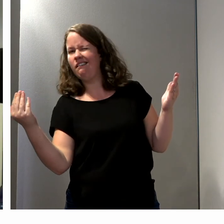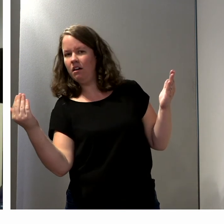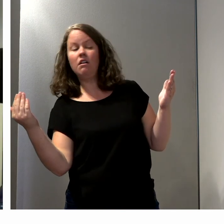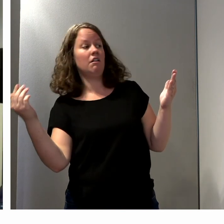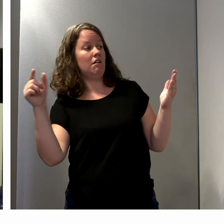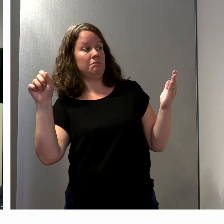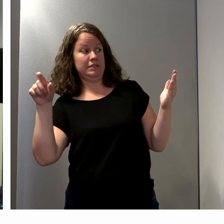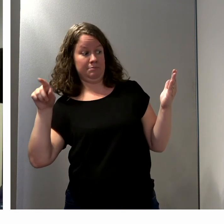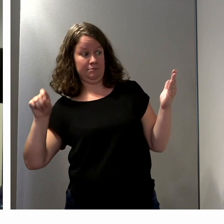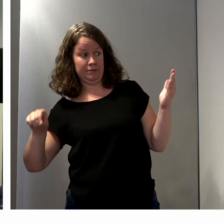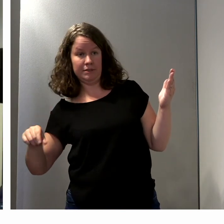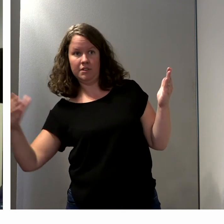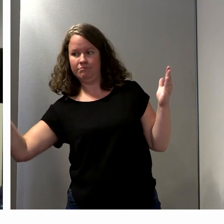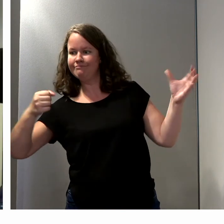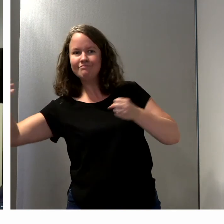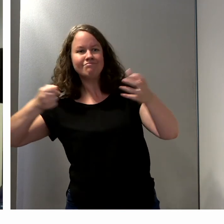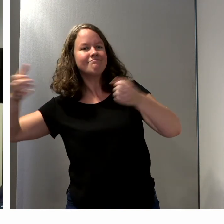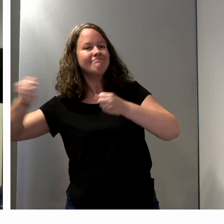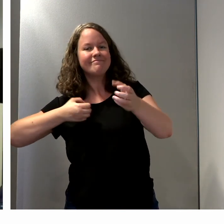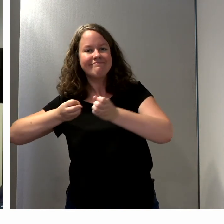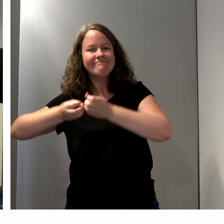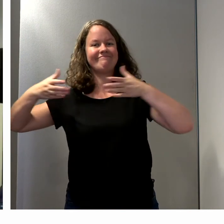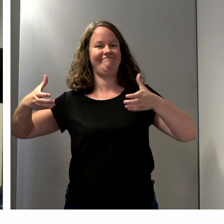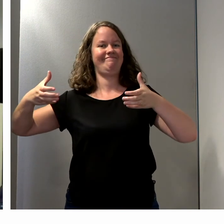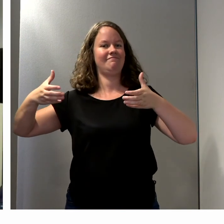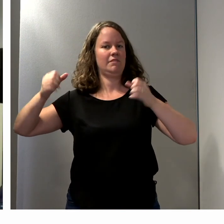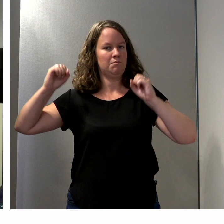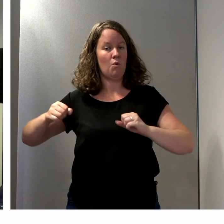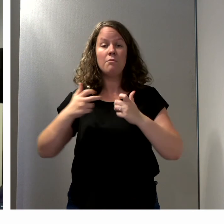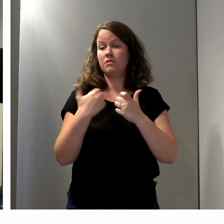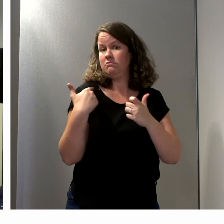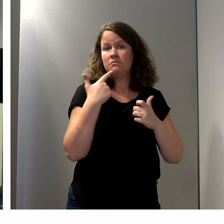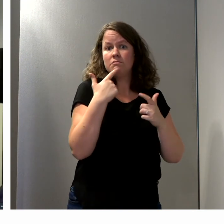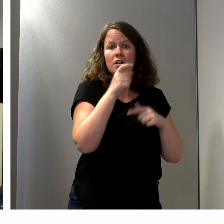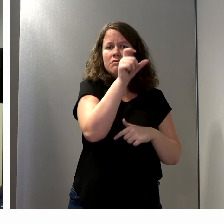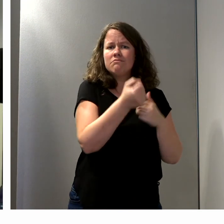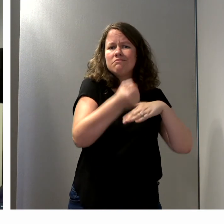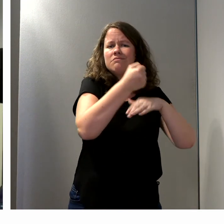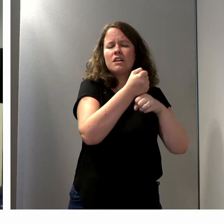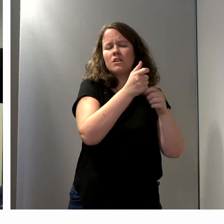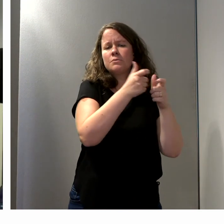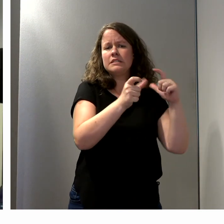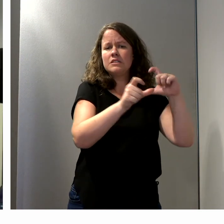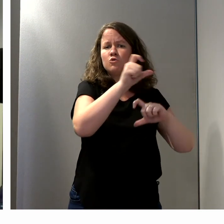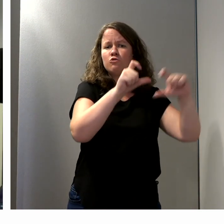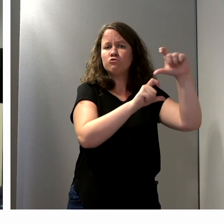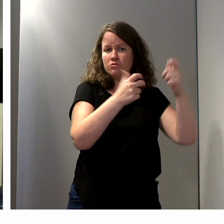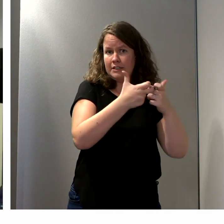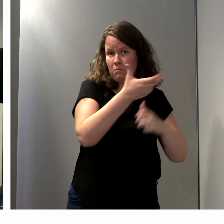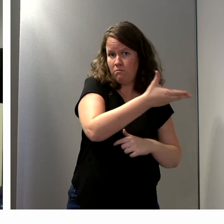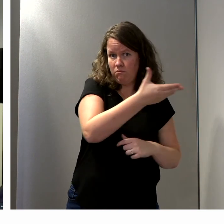ces cas-là, justement, d'aller chercher les ressources dont parlait Signe de Sens. Et je pense que du coup, on